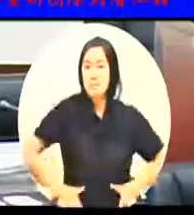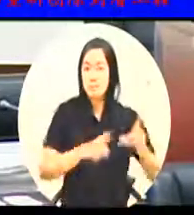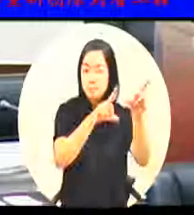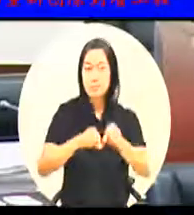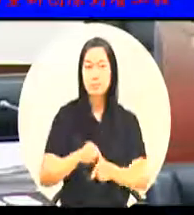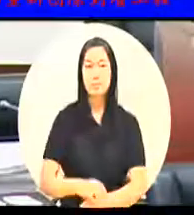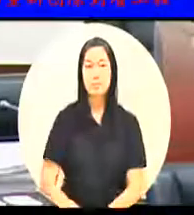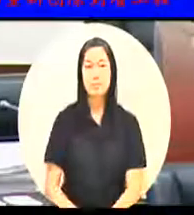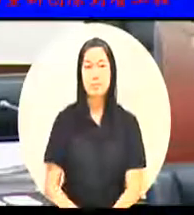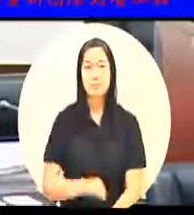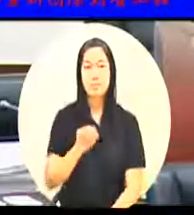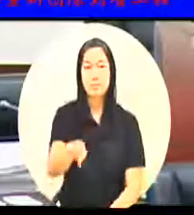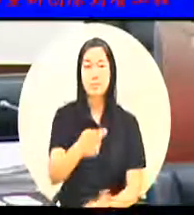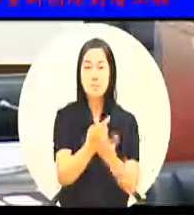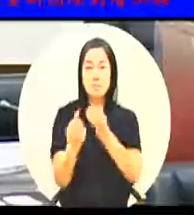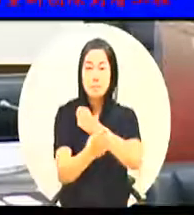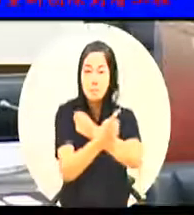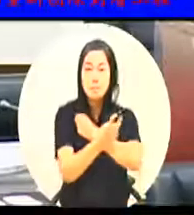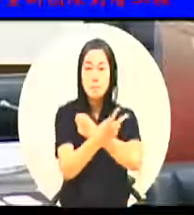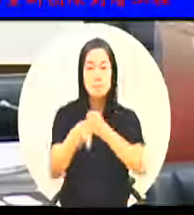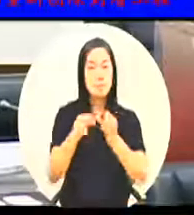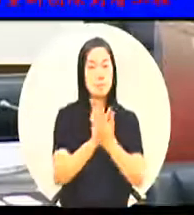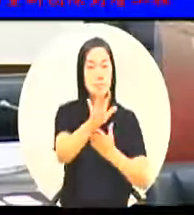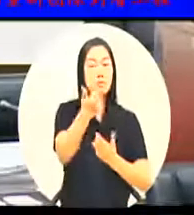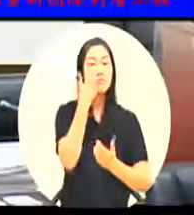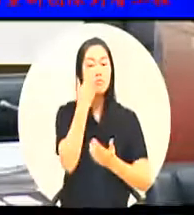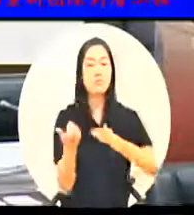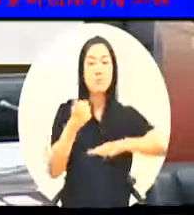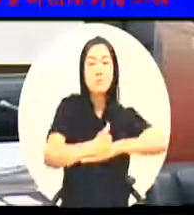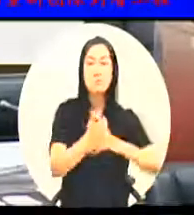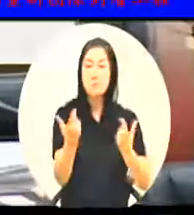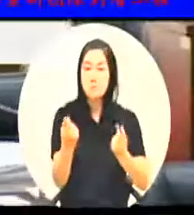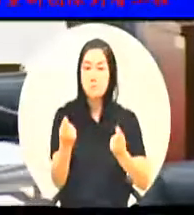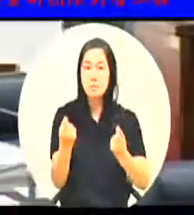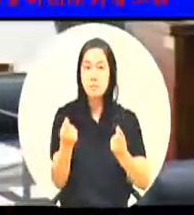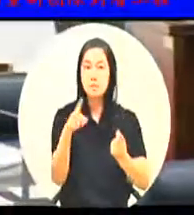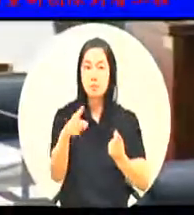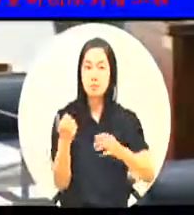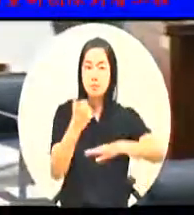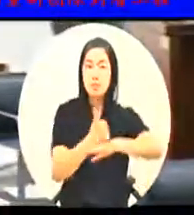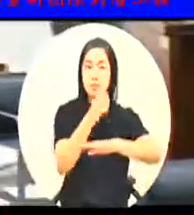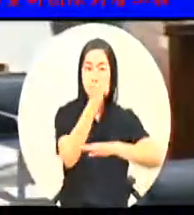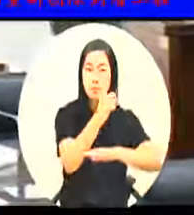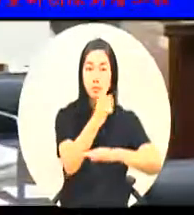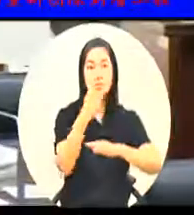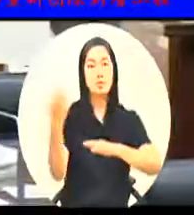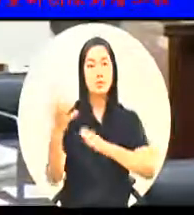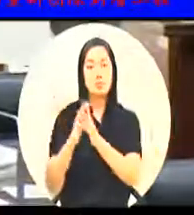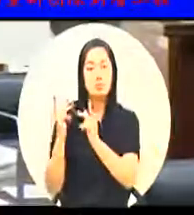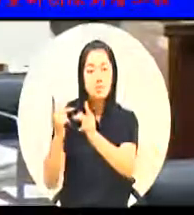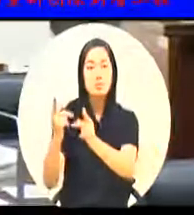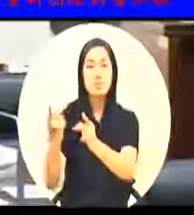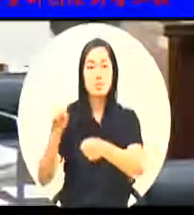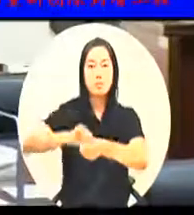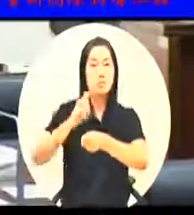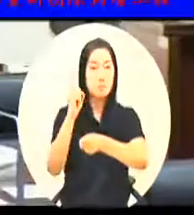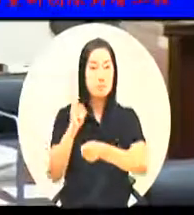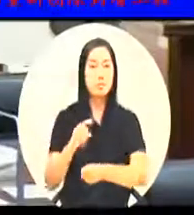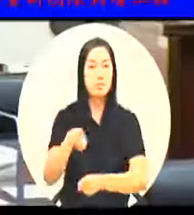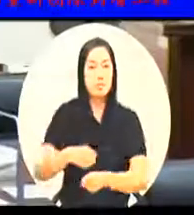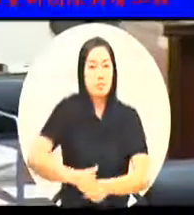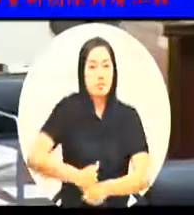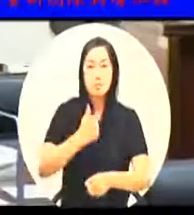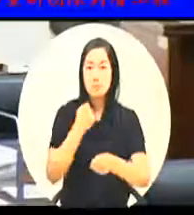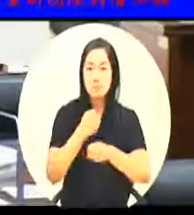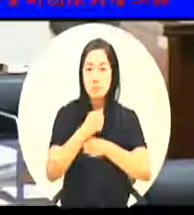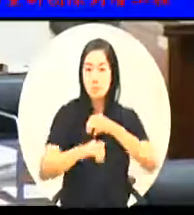的每当的一届，或是未来谁当市长，应该至少有1条以上的规划。规划不要实现了，我们跟他规